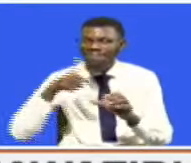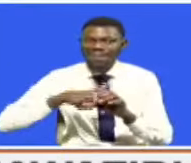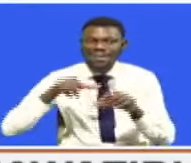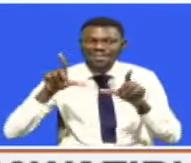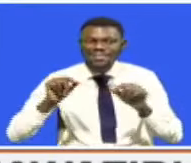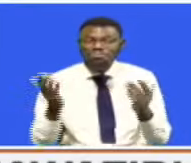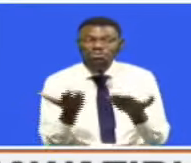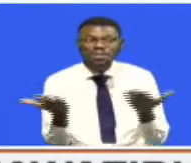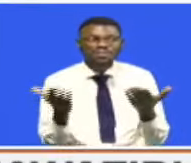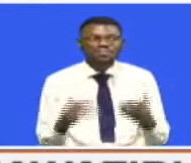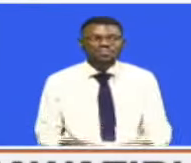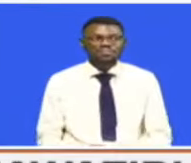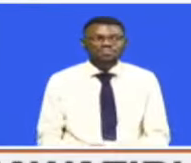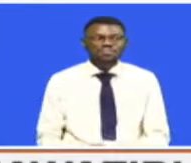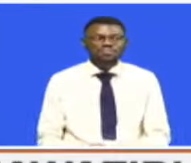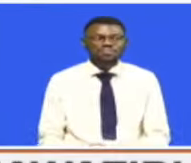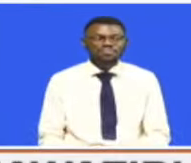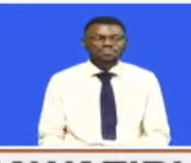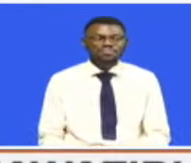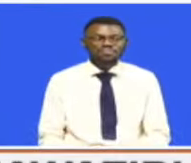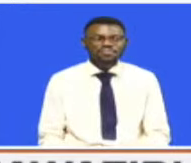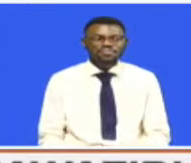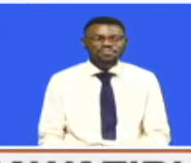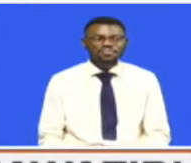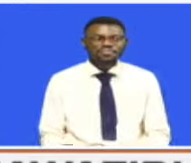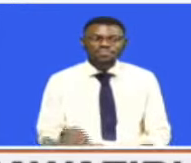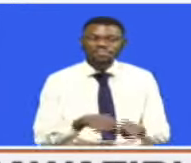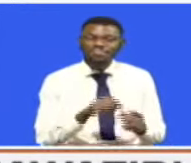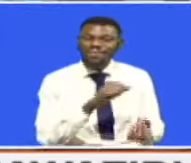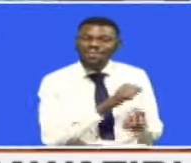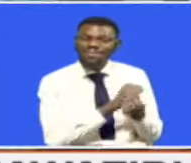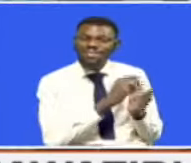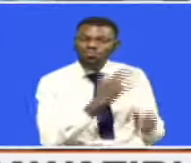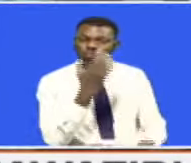Alikadhalika, mshauri wa rais kwenye masuala ya uchumi David Ndii itakuwa